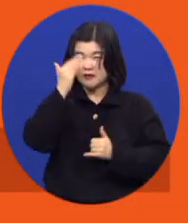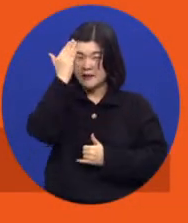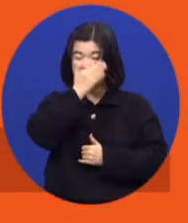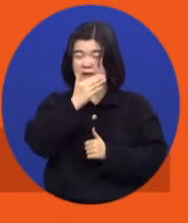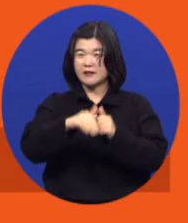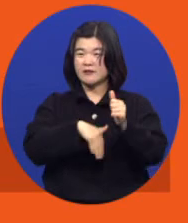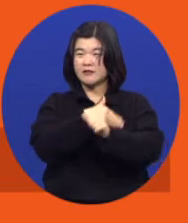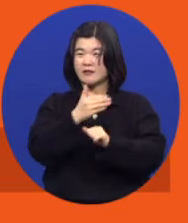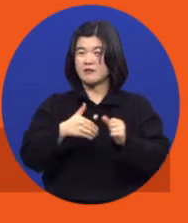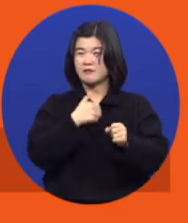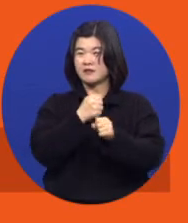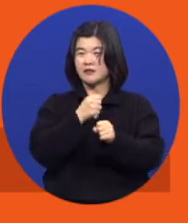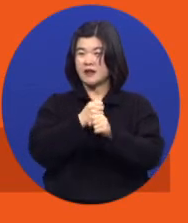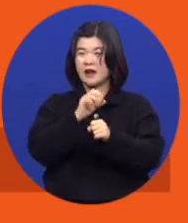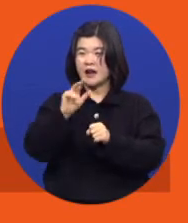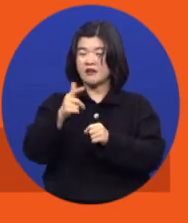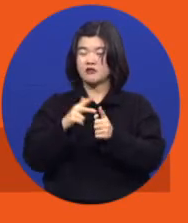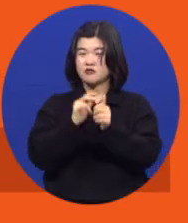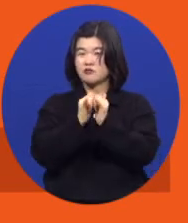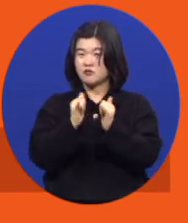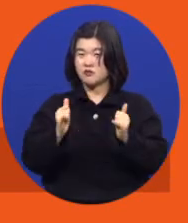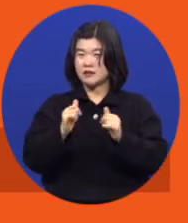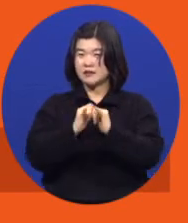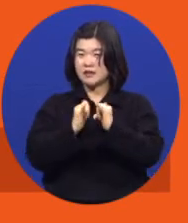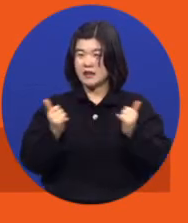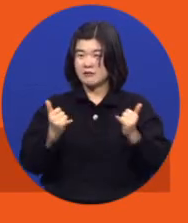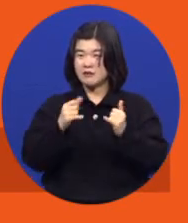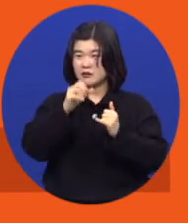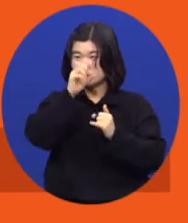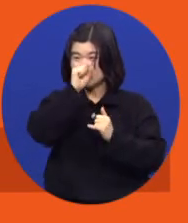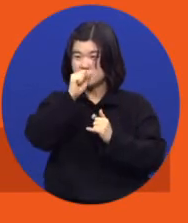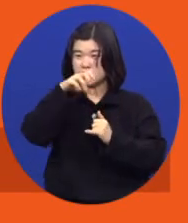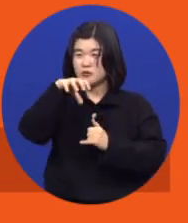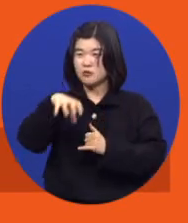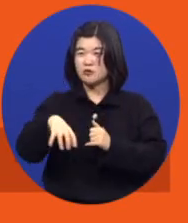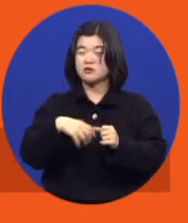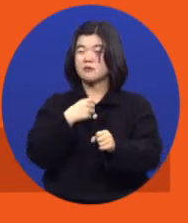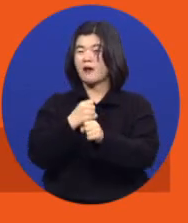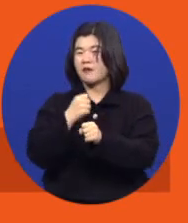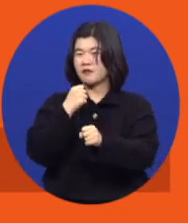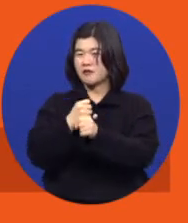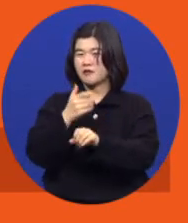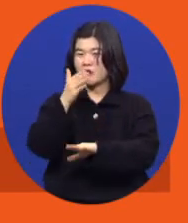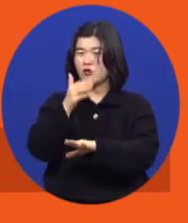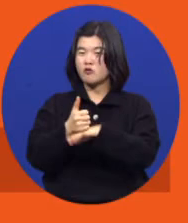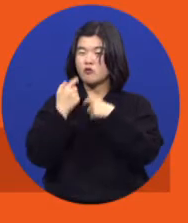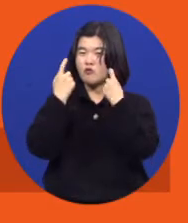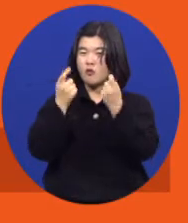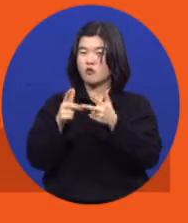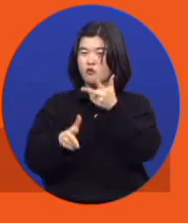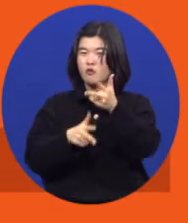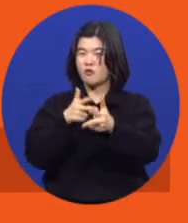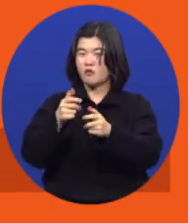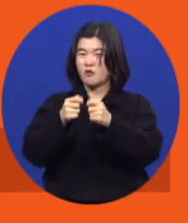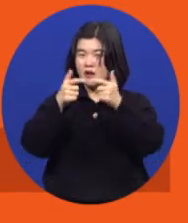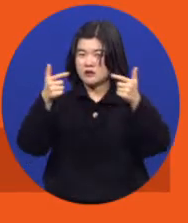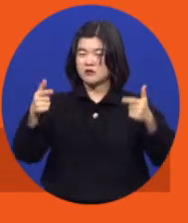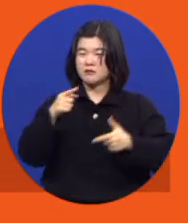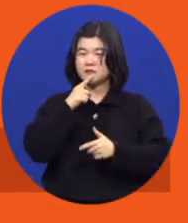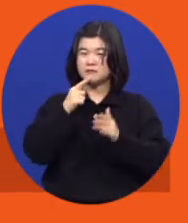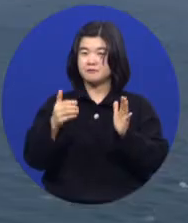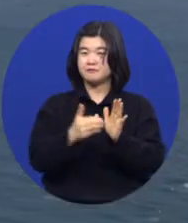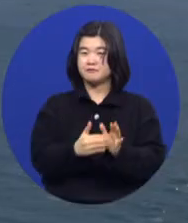녹색 관광 육성을, 안철수 후보는 사람이 살기 좋은 지역으로 만드는 것이 결국 관광산업 활성화라고 답했습니다.